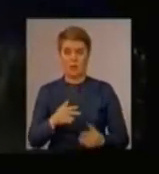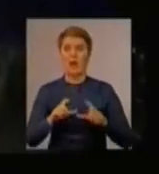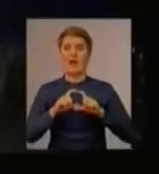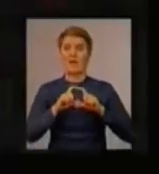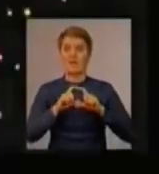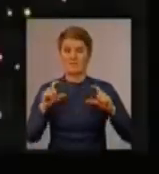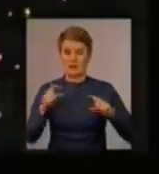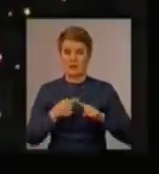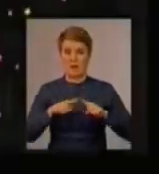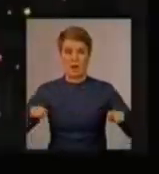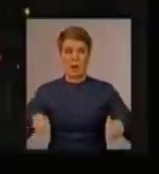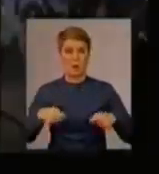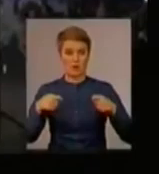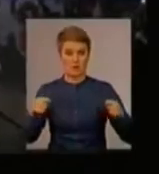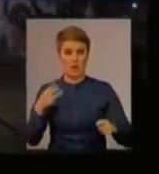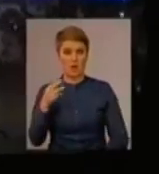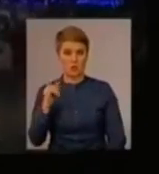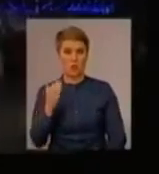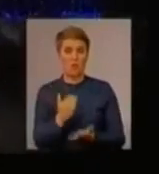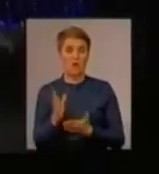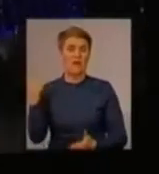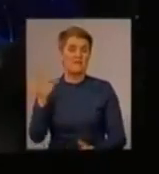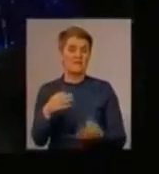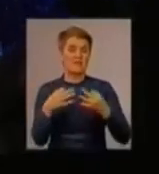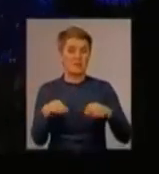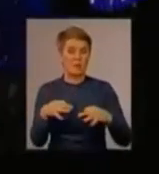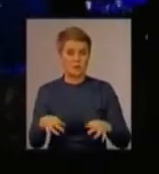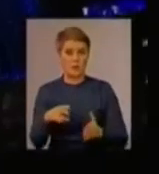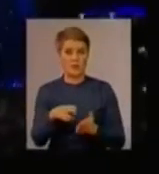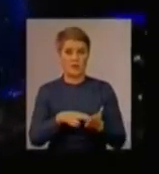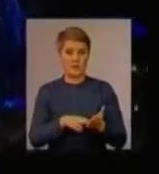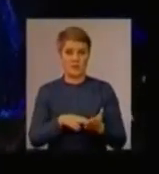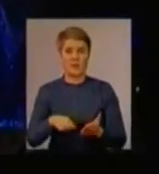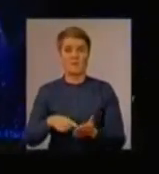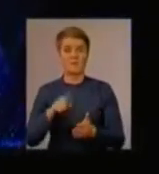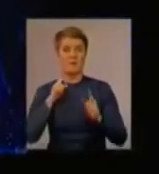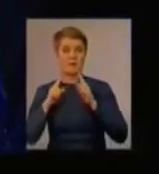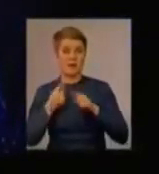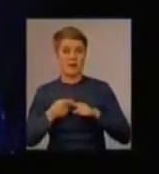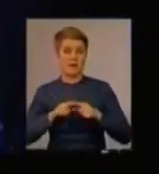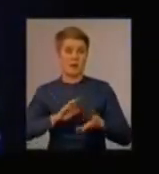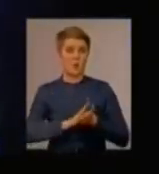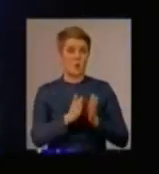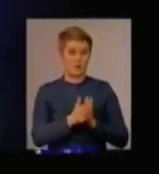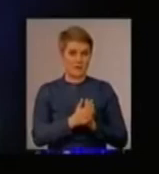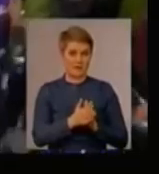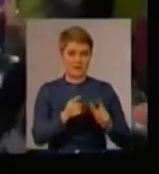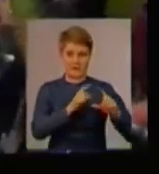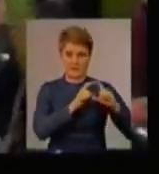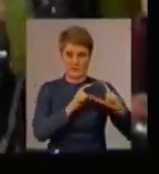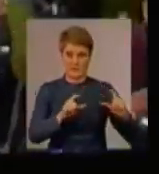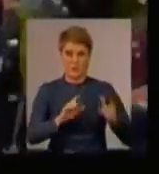організувала піротехнічне шоу, має всі дозволи і ліцензії. У міській раді, яка уклала угоду з підприємцями, ситуацію поки що не